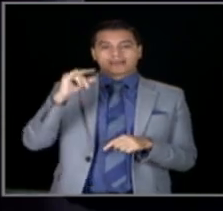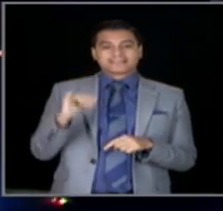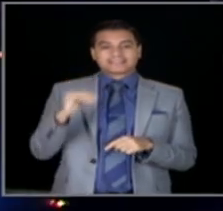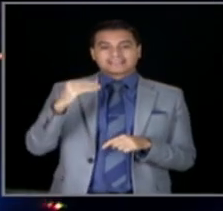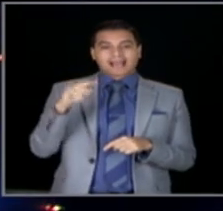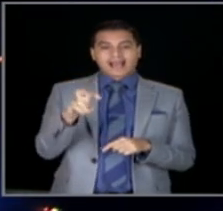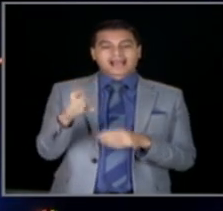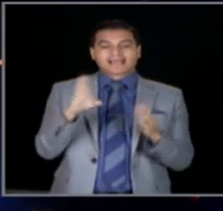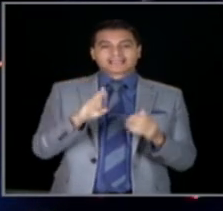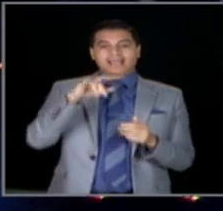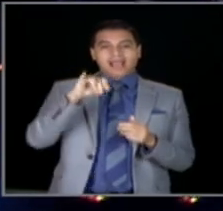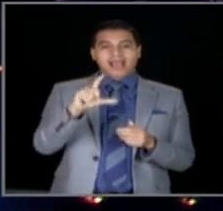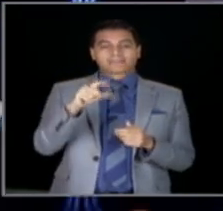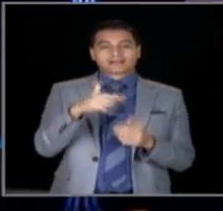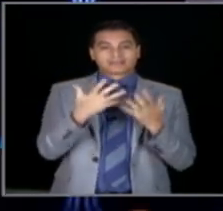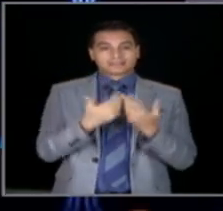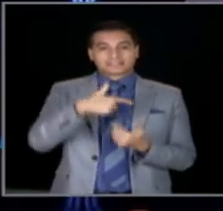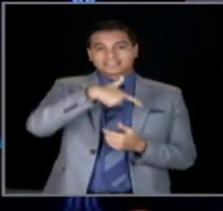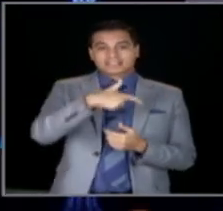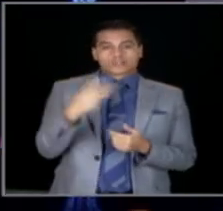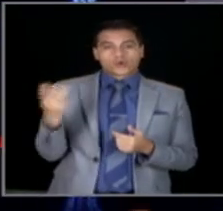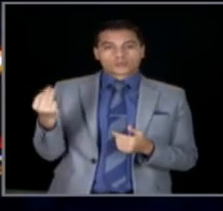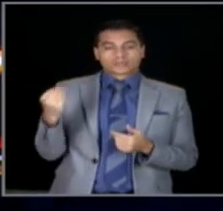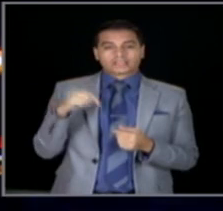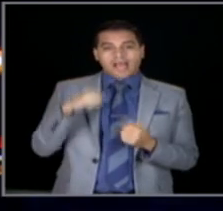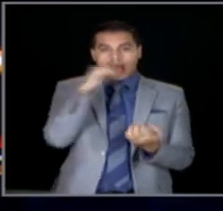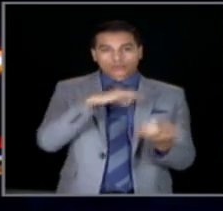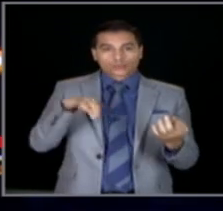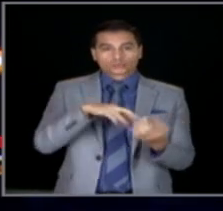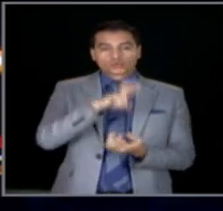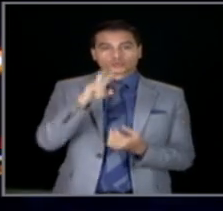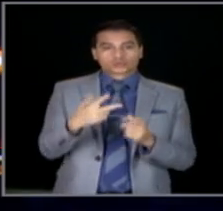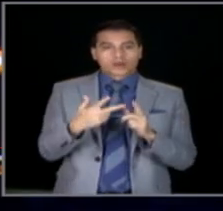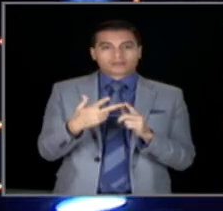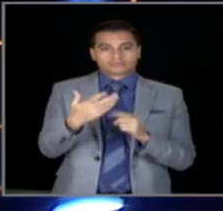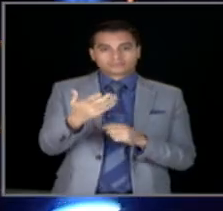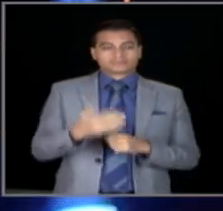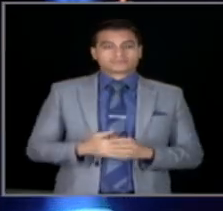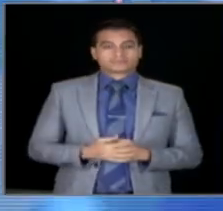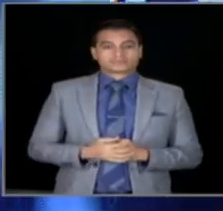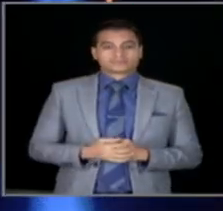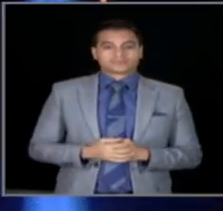60 فايترز، 30 سفراء. أغاني موسيقى، والسؤال هو: